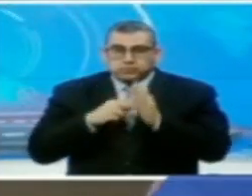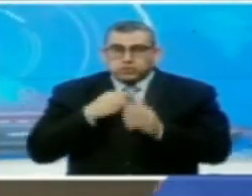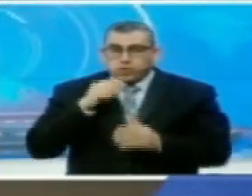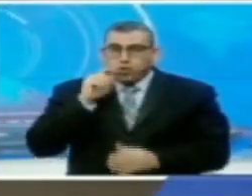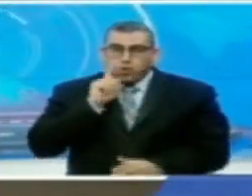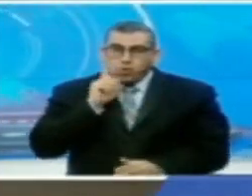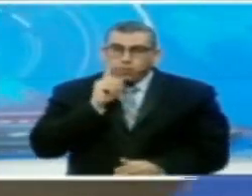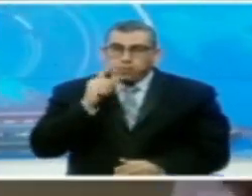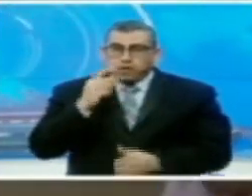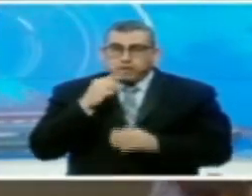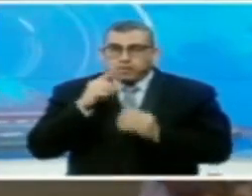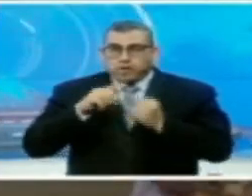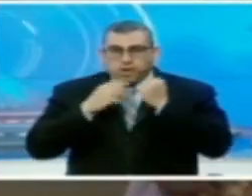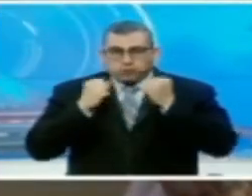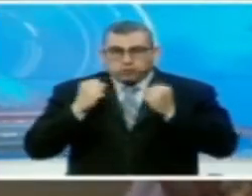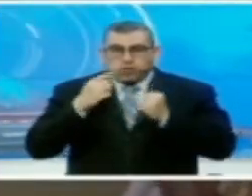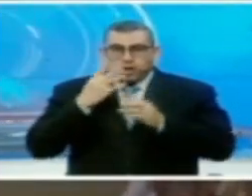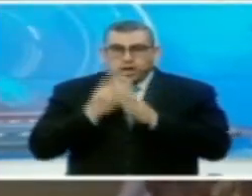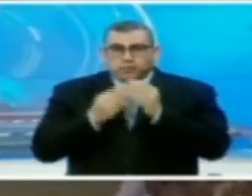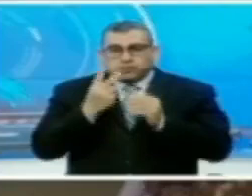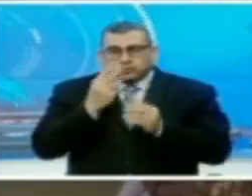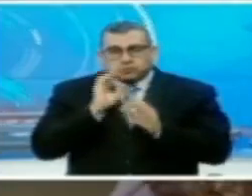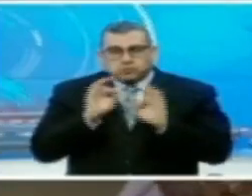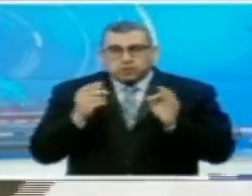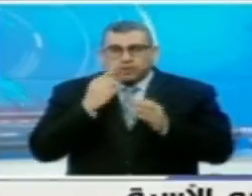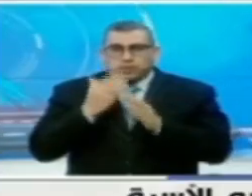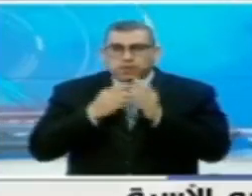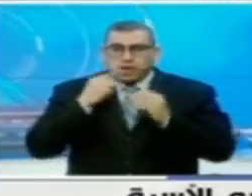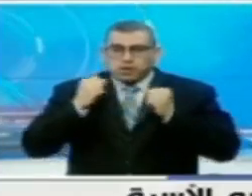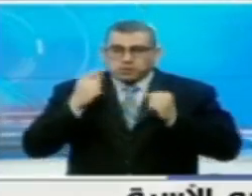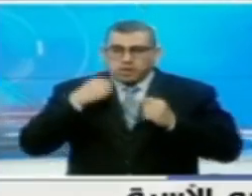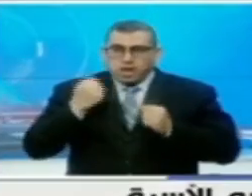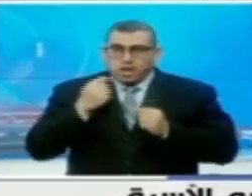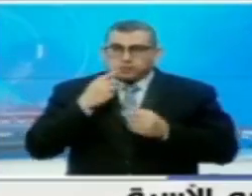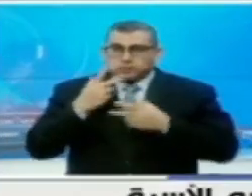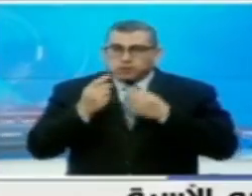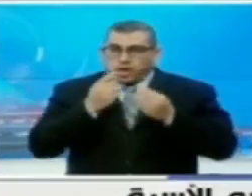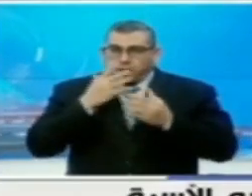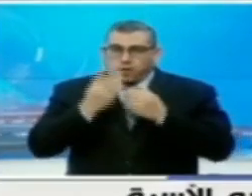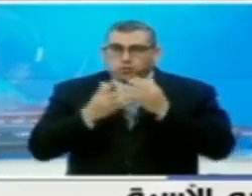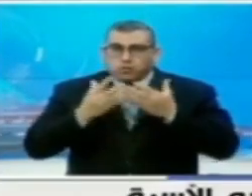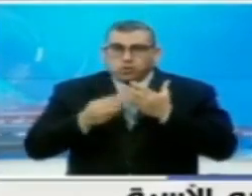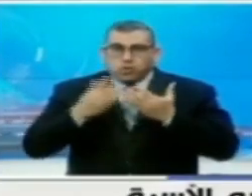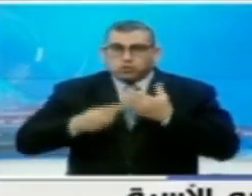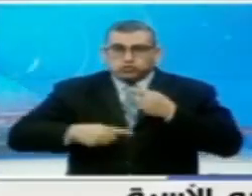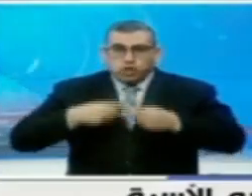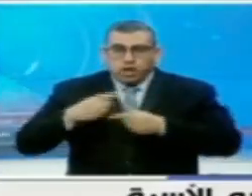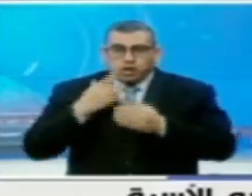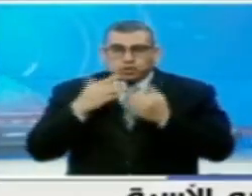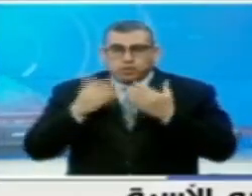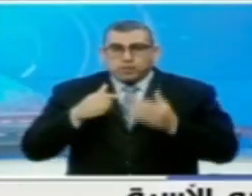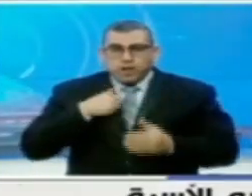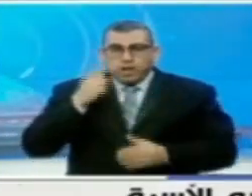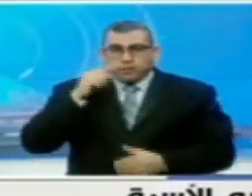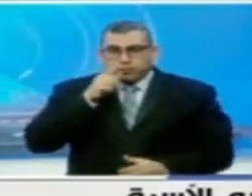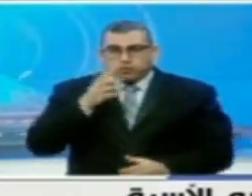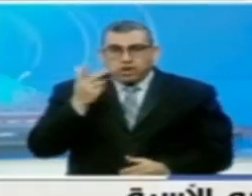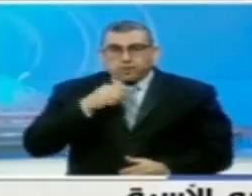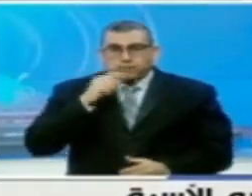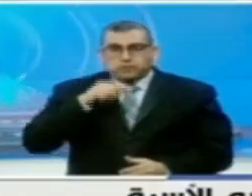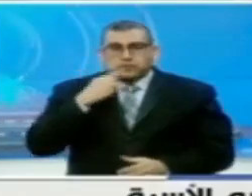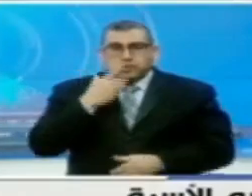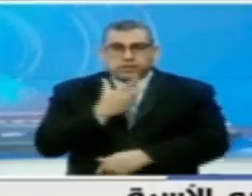وعلى الطفل، مردودها عليها هي إيه هو، مردودها على أبنائها وأسرتها إيه هي. تمام. بنفس الكلام برضو احنا عندنا تمكين المرأة